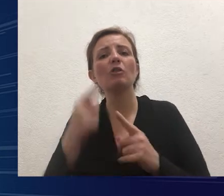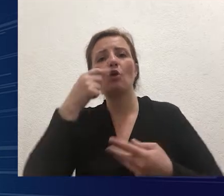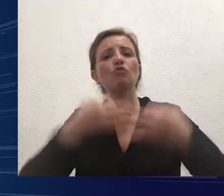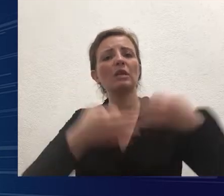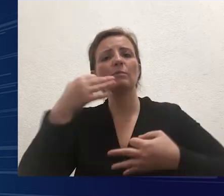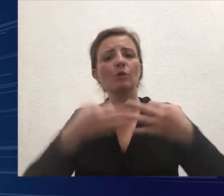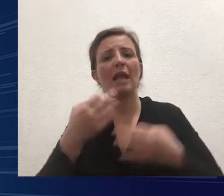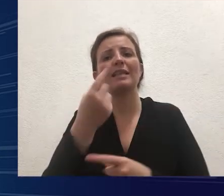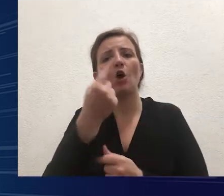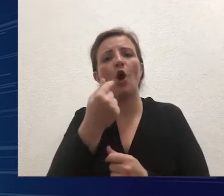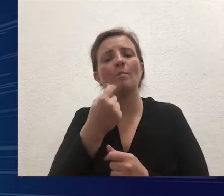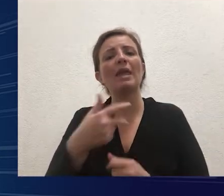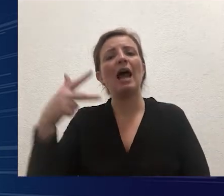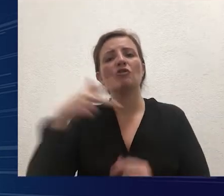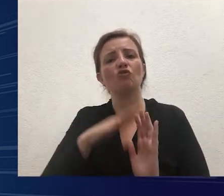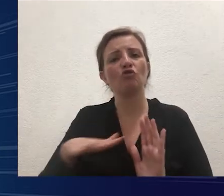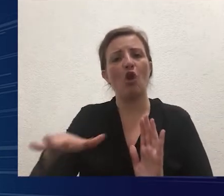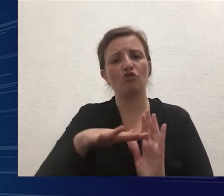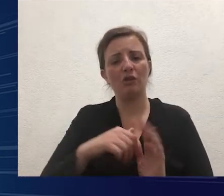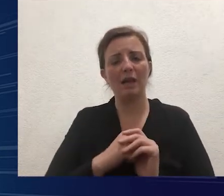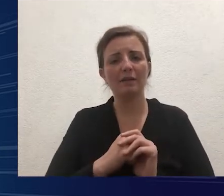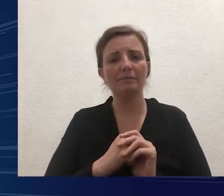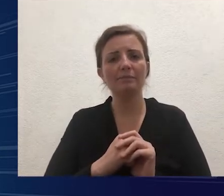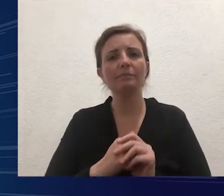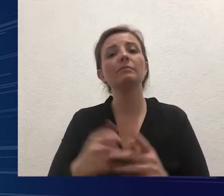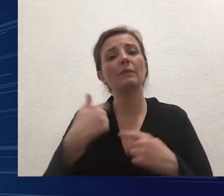di giurisprudenza economia sociologia